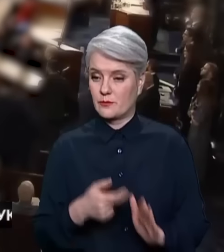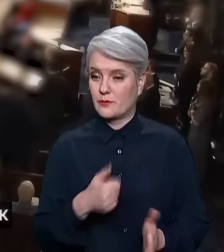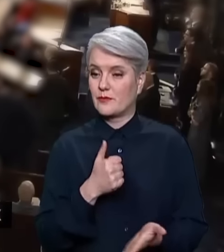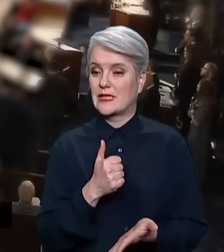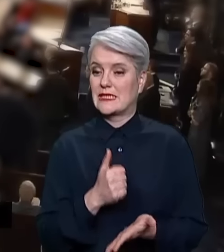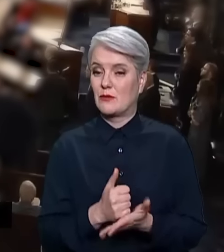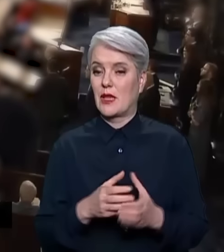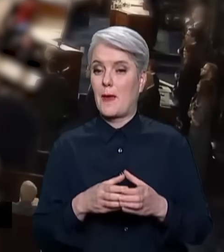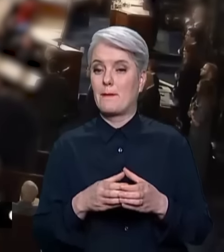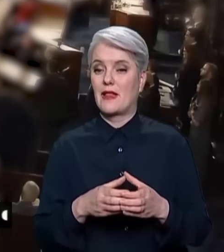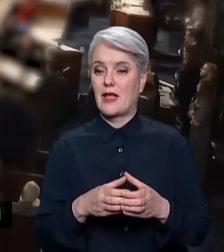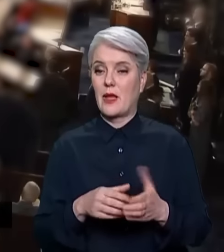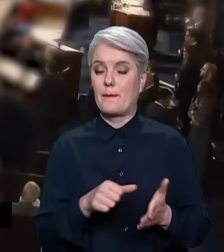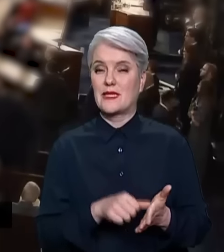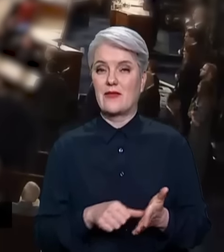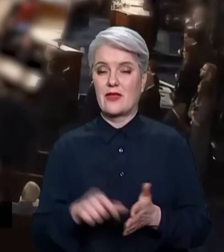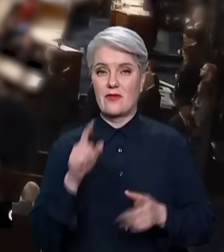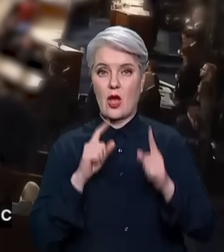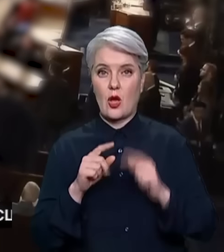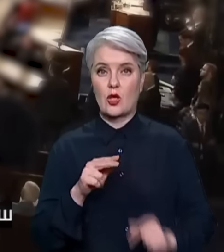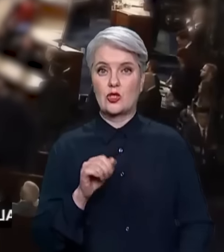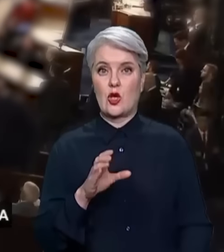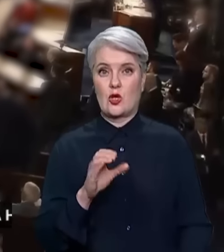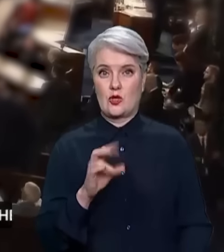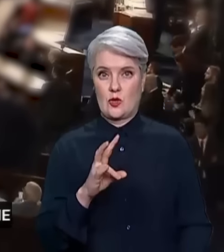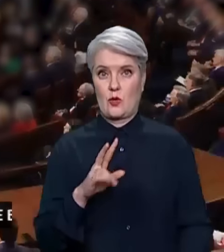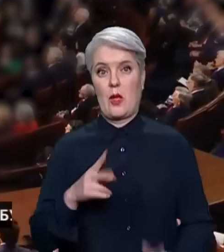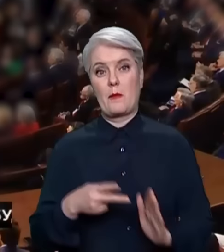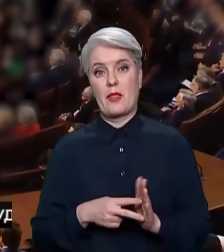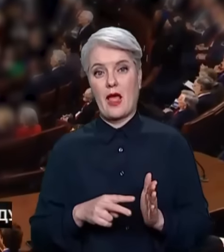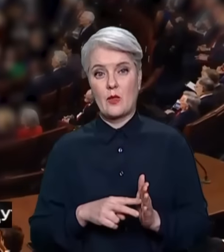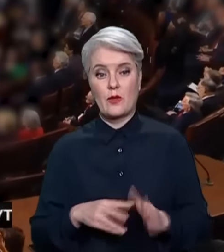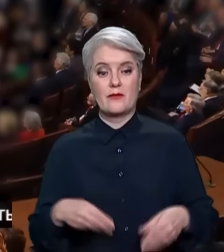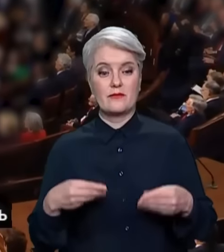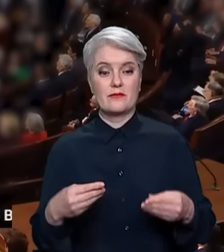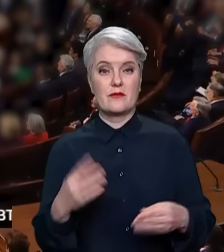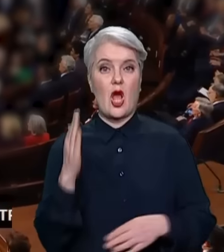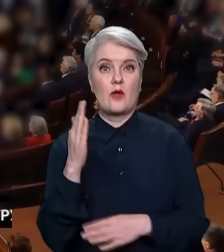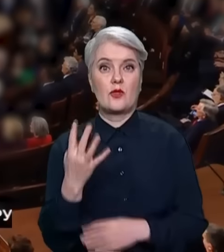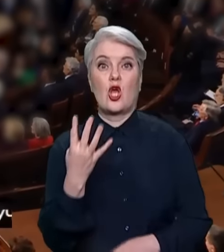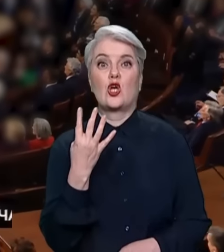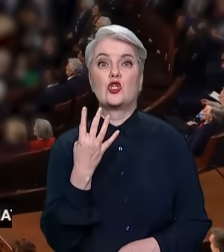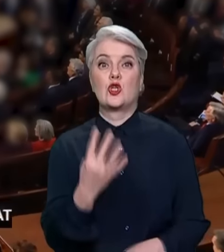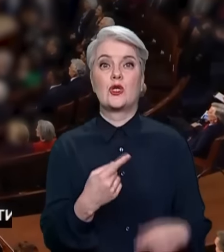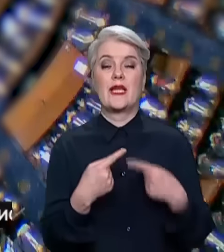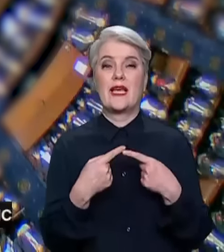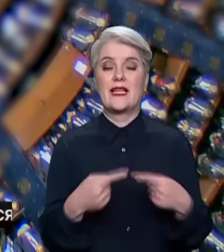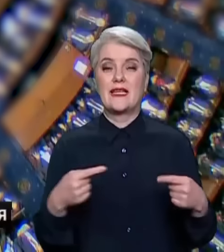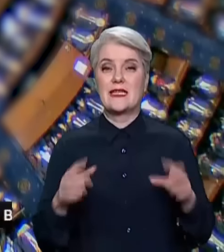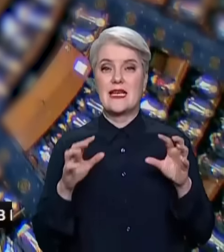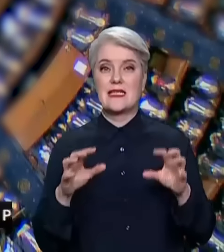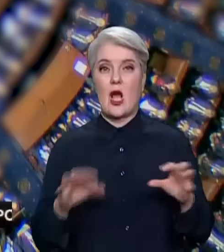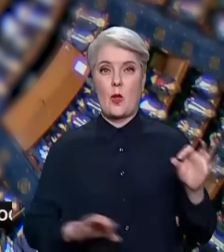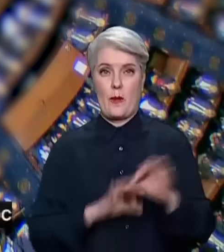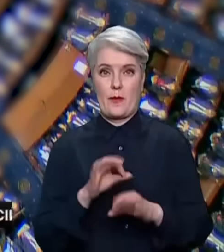спікер Палати представників Конгресу Майк Джонсон заявив, що планує винести на голосування 4 різні законопроєкти про